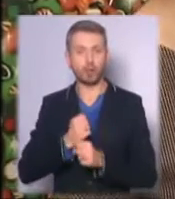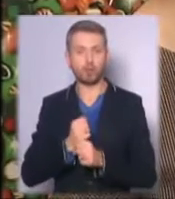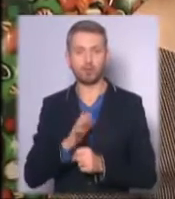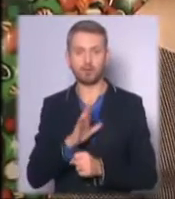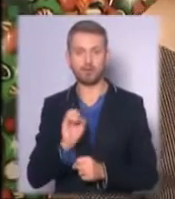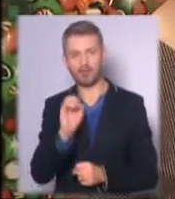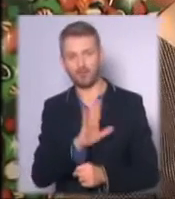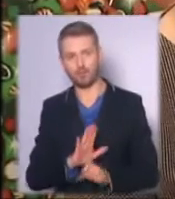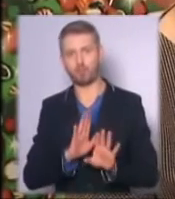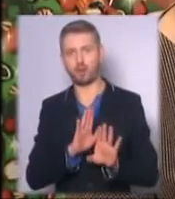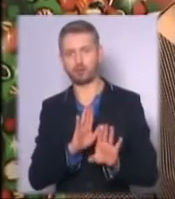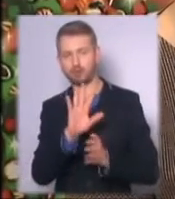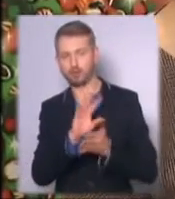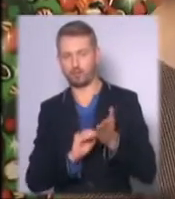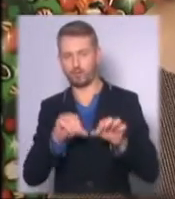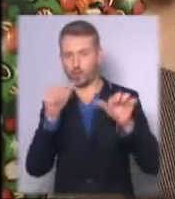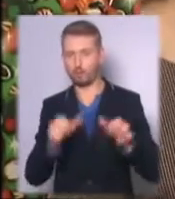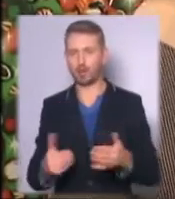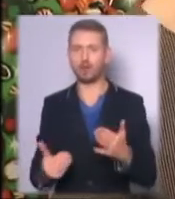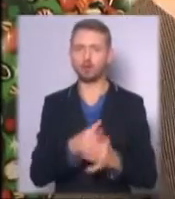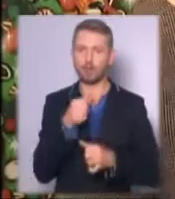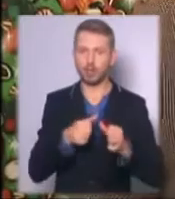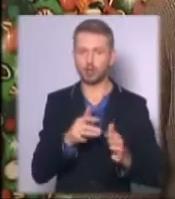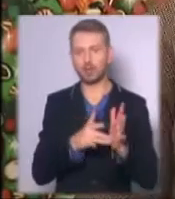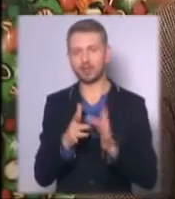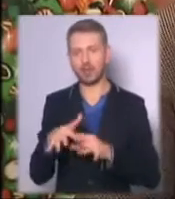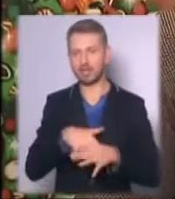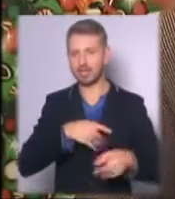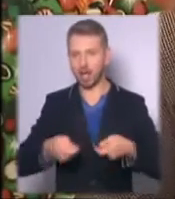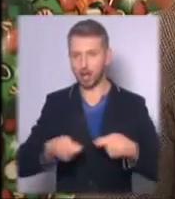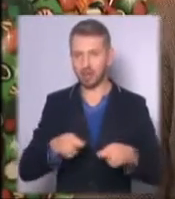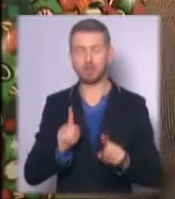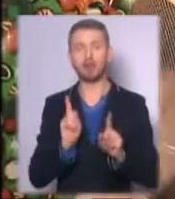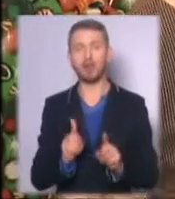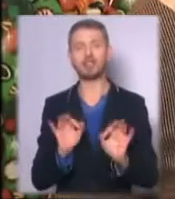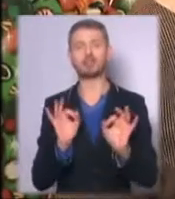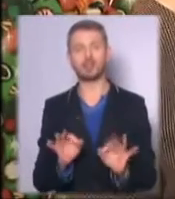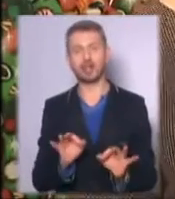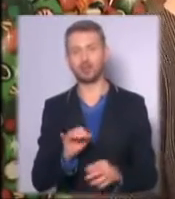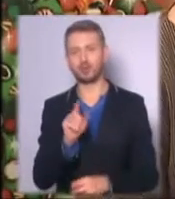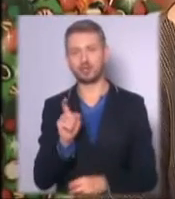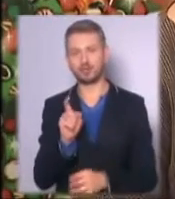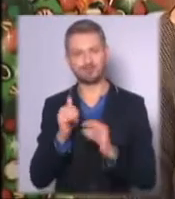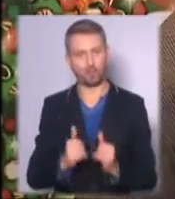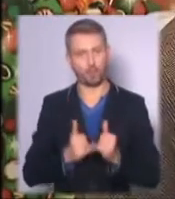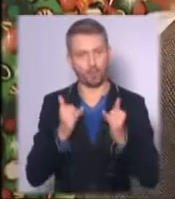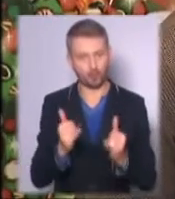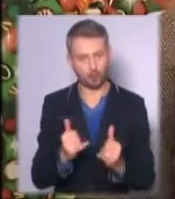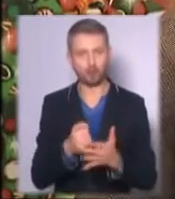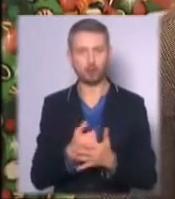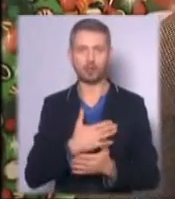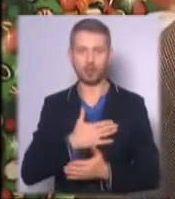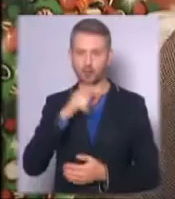європейському форматі новорічно-різдвяних ярмарків, але, звичайно, з повагою і пошаною до